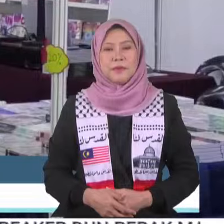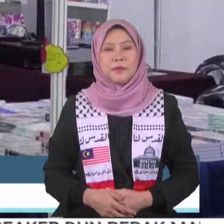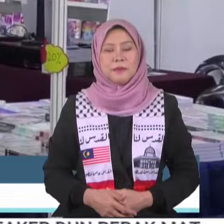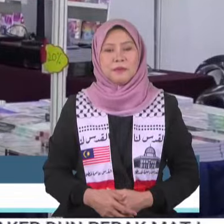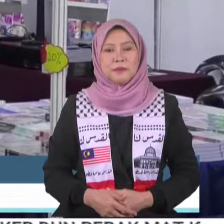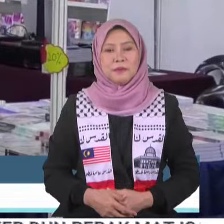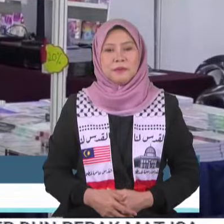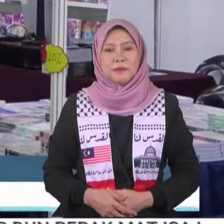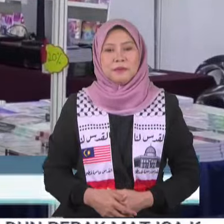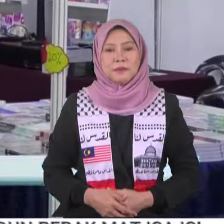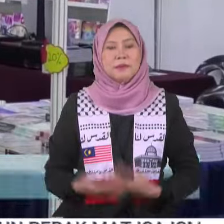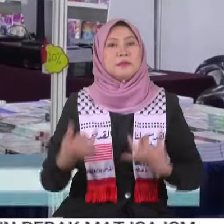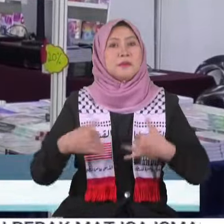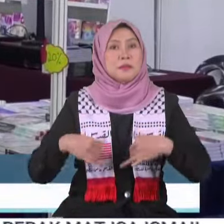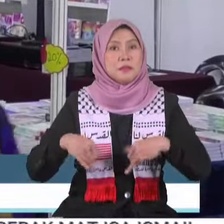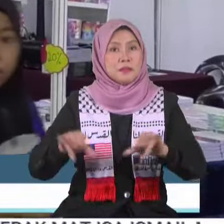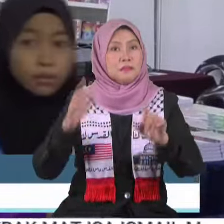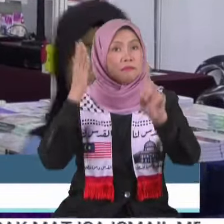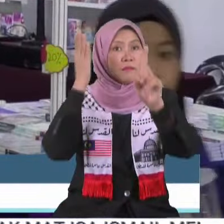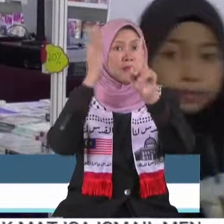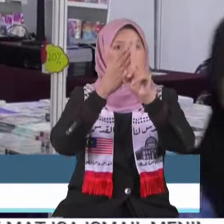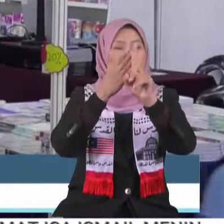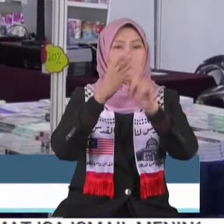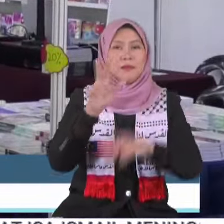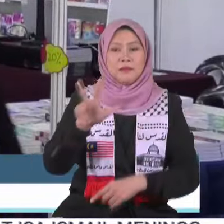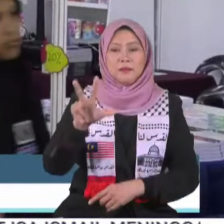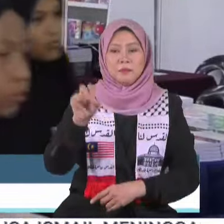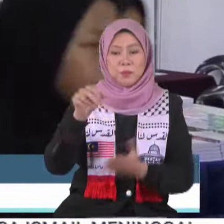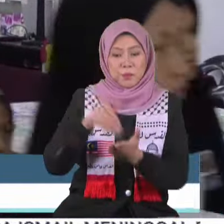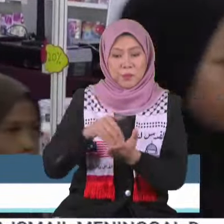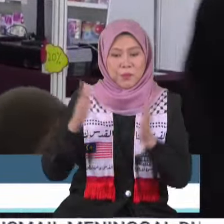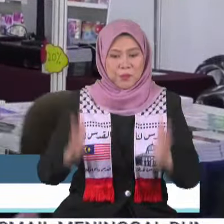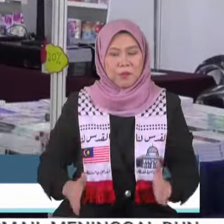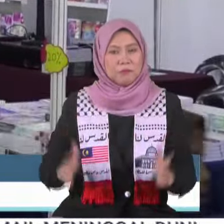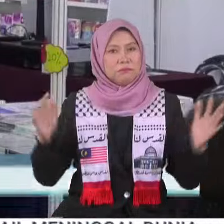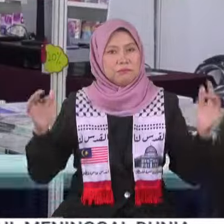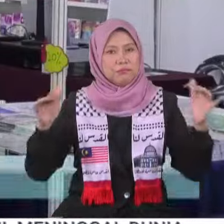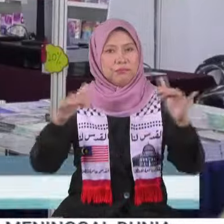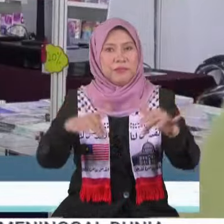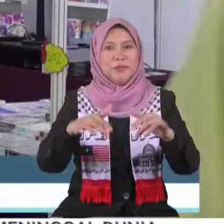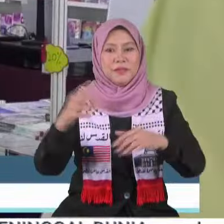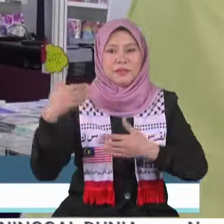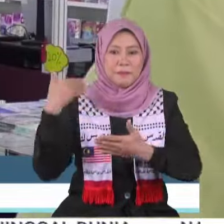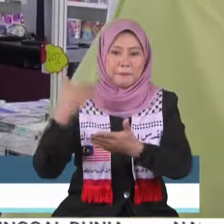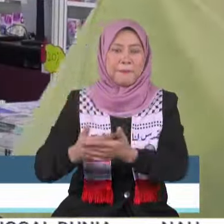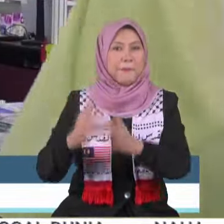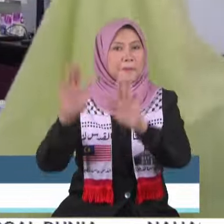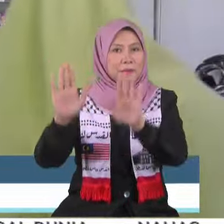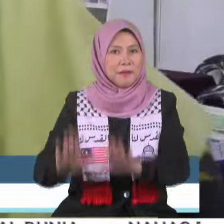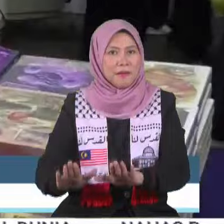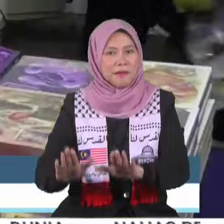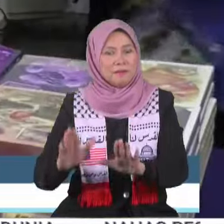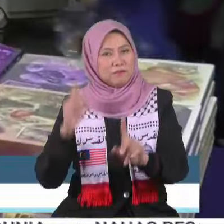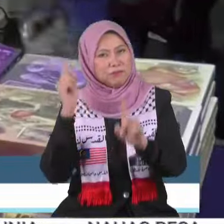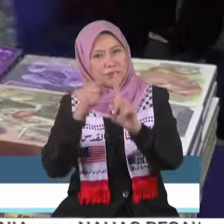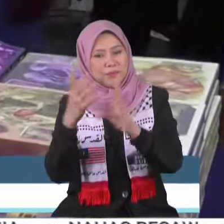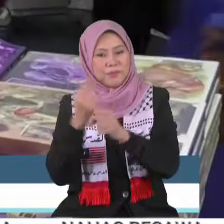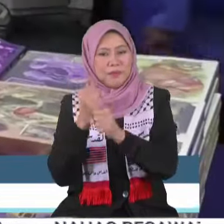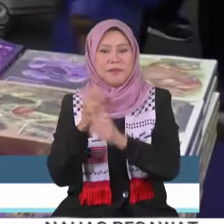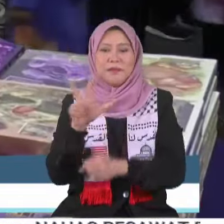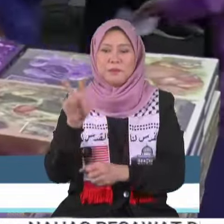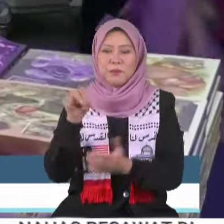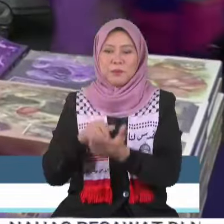Tahun ini pun kami masih lagi menyasarkan lebih kurang 30,000 pengunjung dan diharapkan menjelang ke hari Ahad ini tercapailah